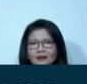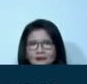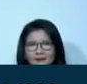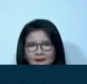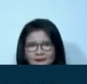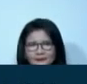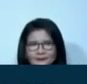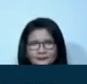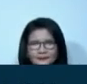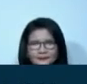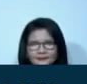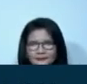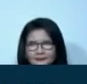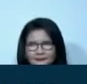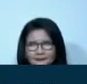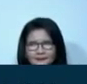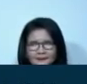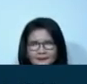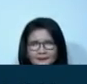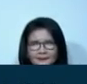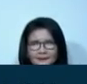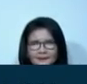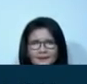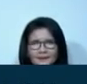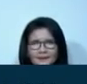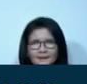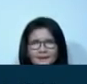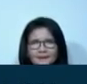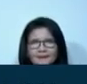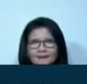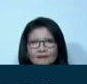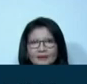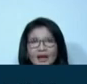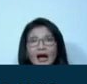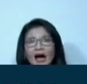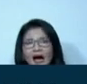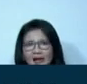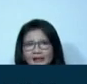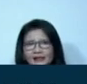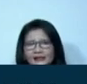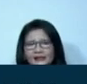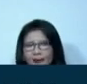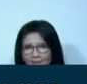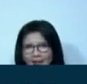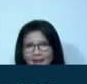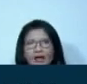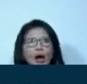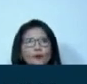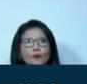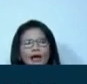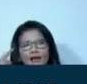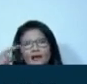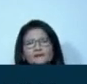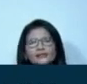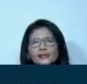ini memancing adrenal dari berbagai dengan eh debat antara Anis Baswedan dan Pak PR Subianto terkait dengan kondisi politik diia Iya halo Mbak